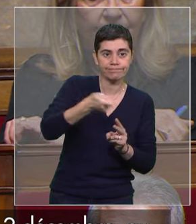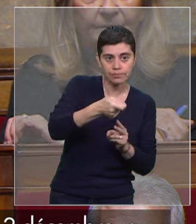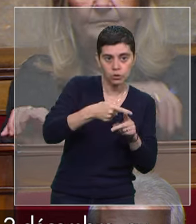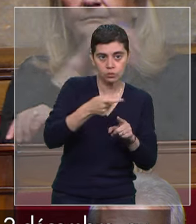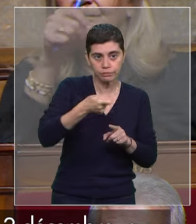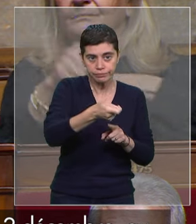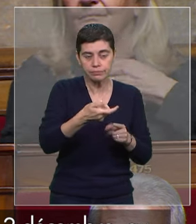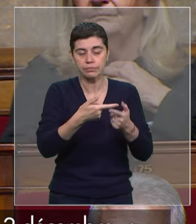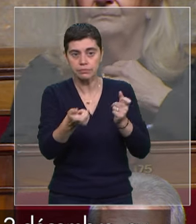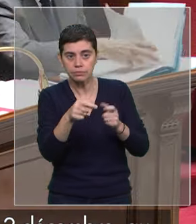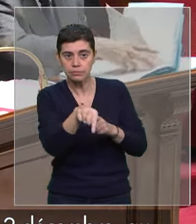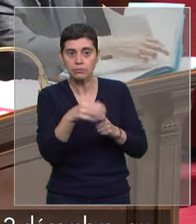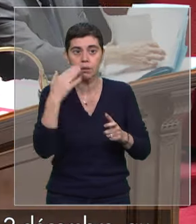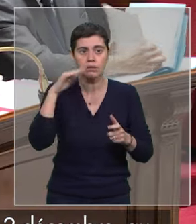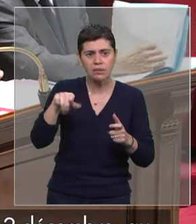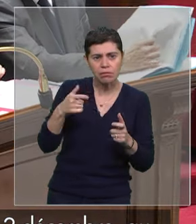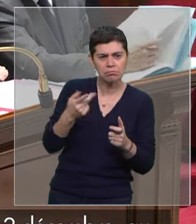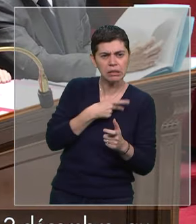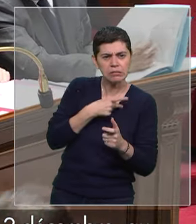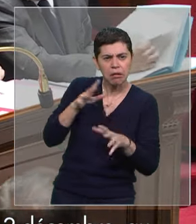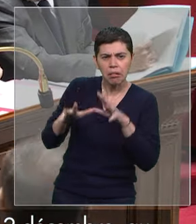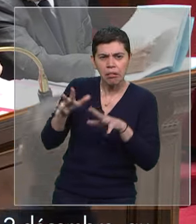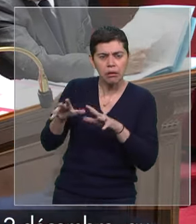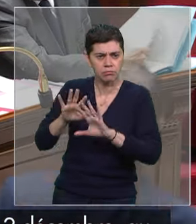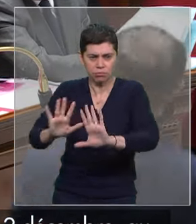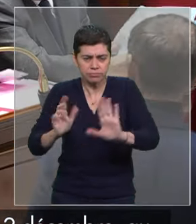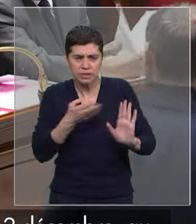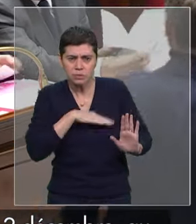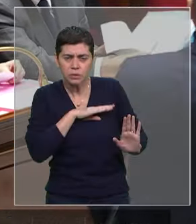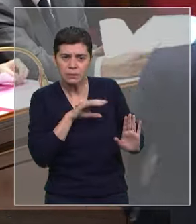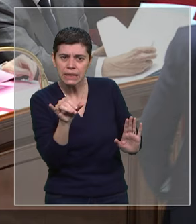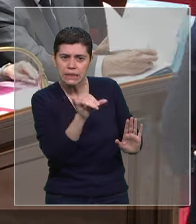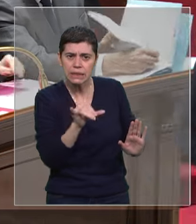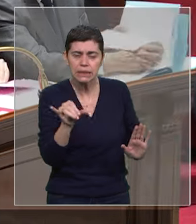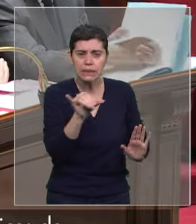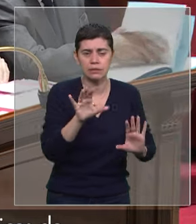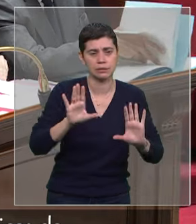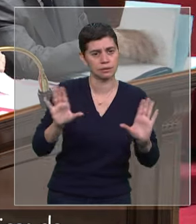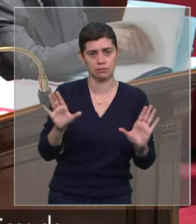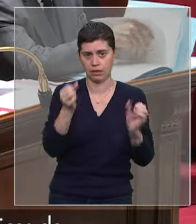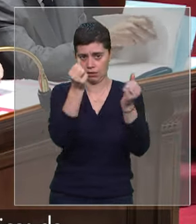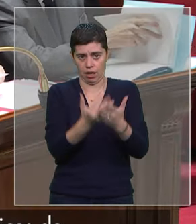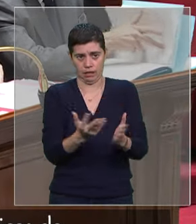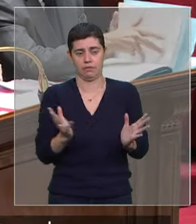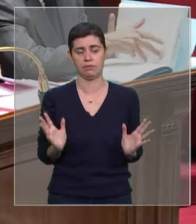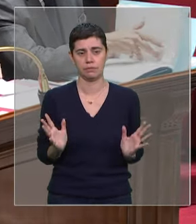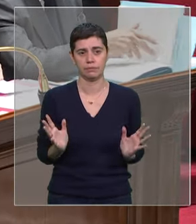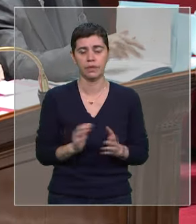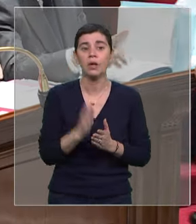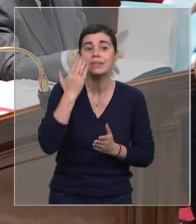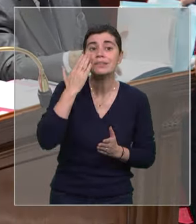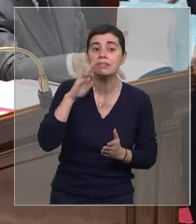corps médical. Je ne crois pas que le débat soit là, puisque quelles que soient les responsabilités, les faits sont là. On sait par